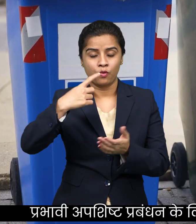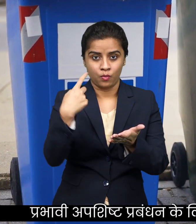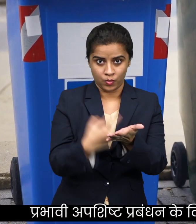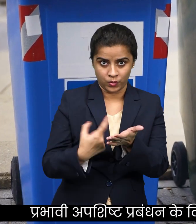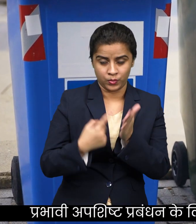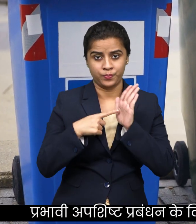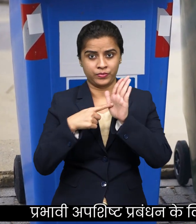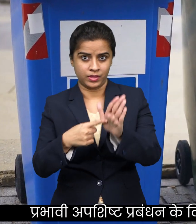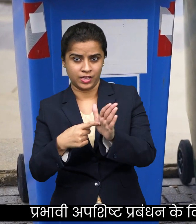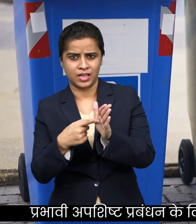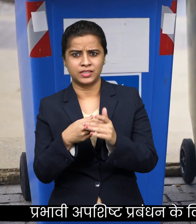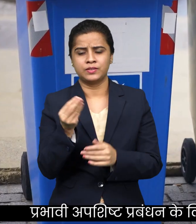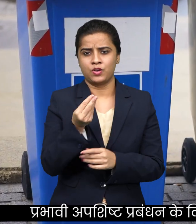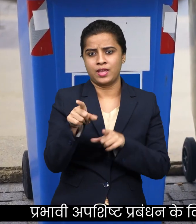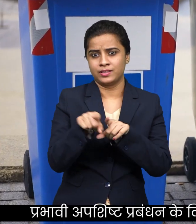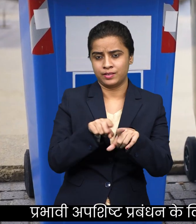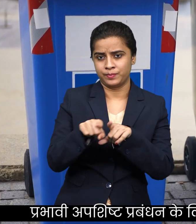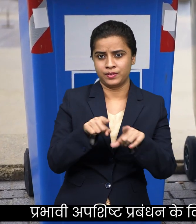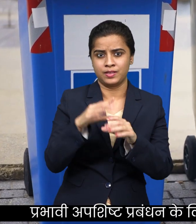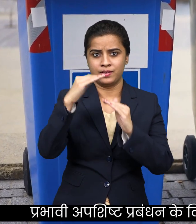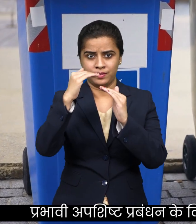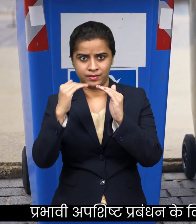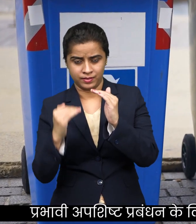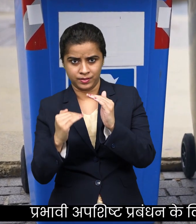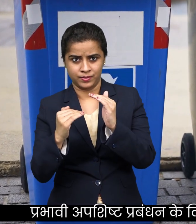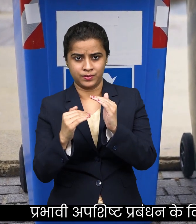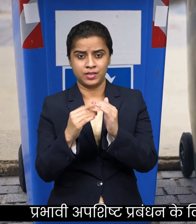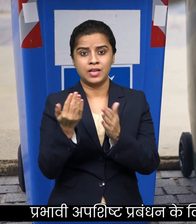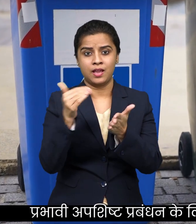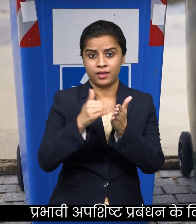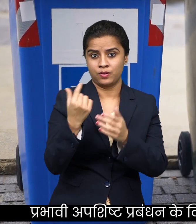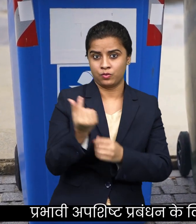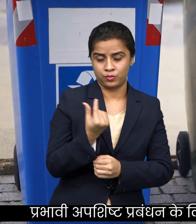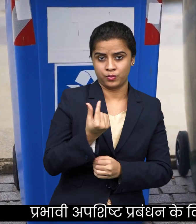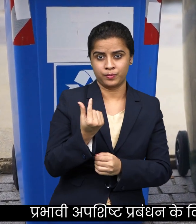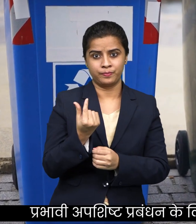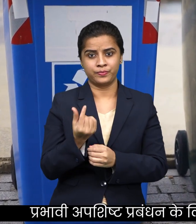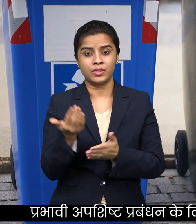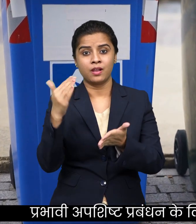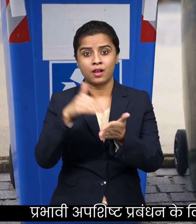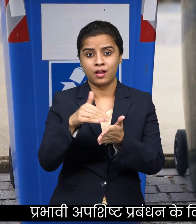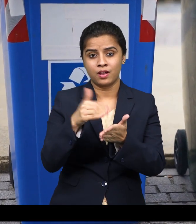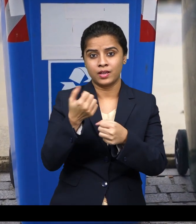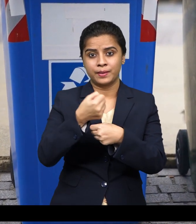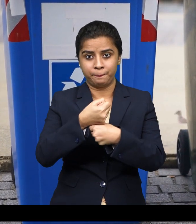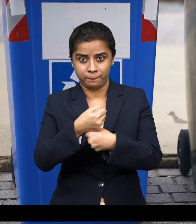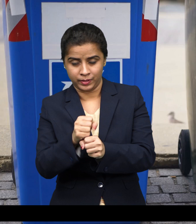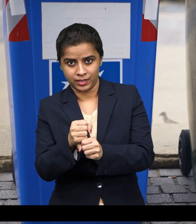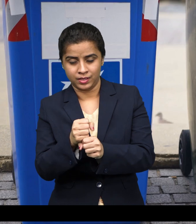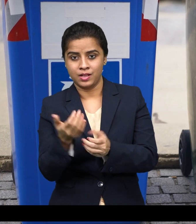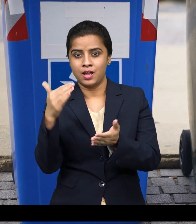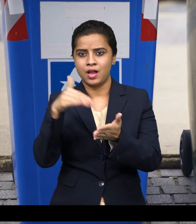प्रभावी अपशिष्ट प्रबंधन के लिए 4R दृष्टिकोण का पालन किया जा सकता है, जैसे कि